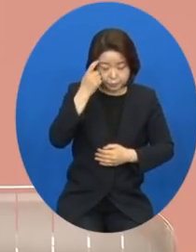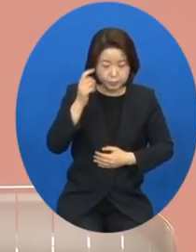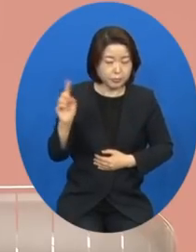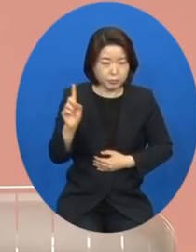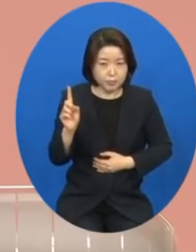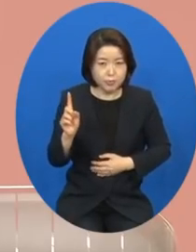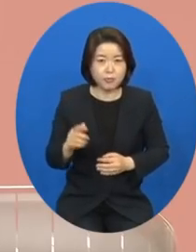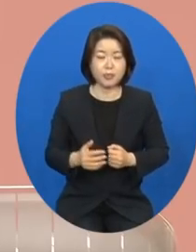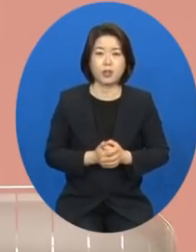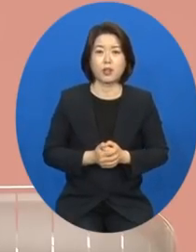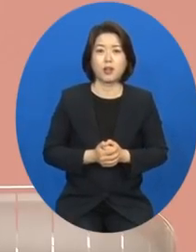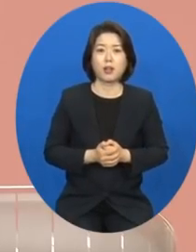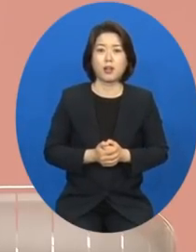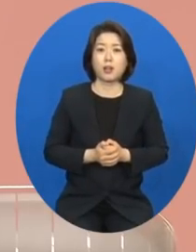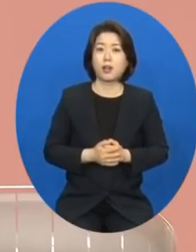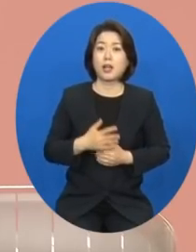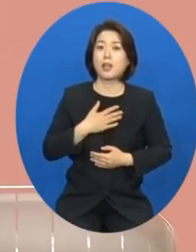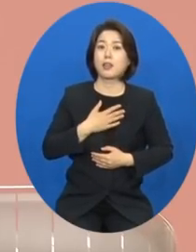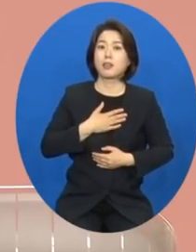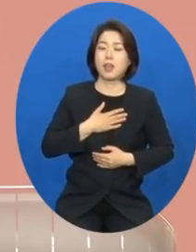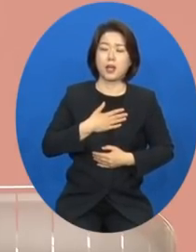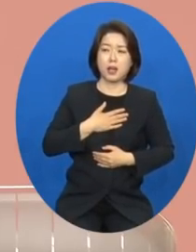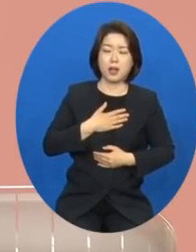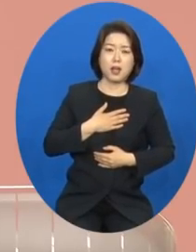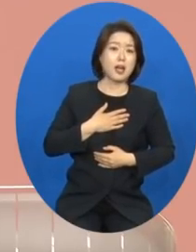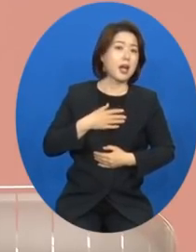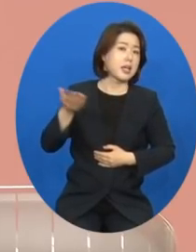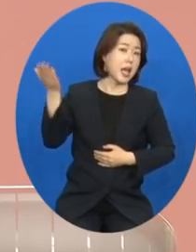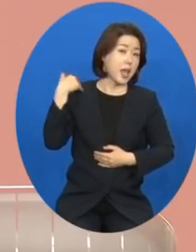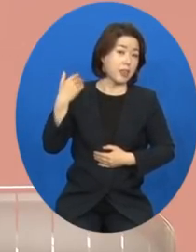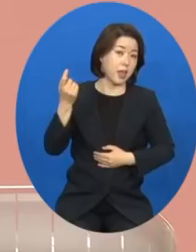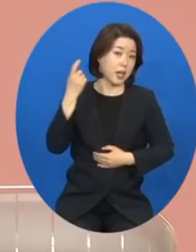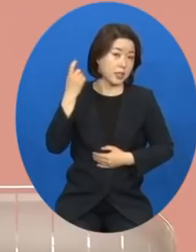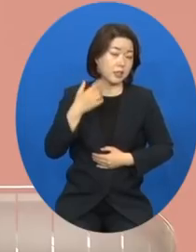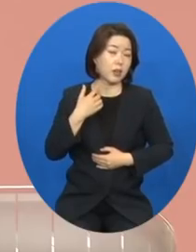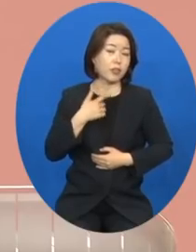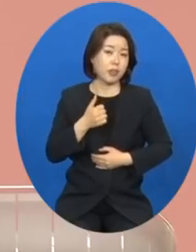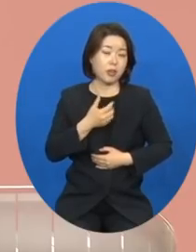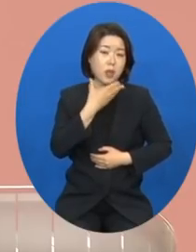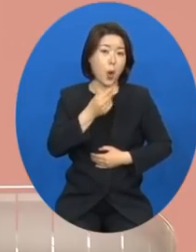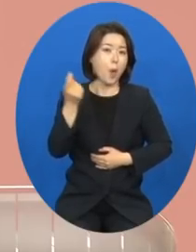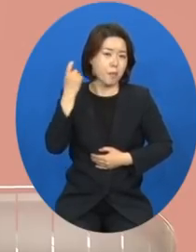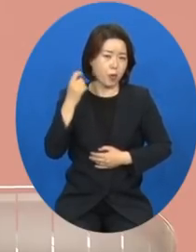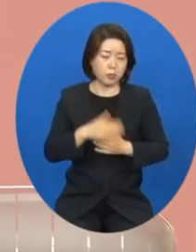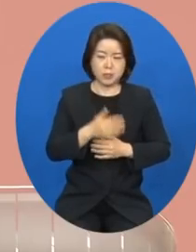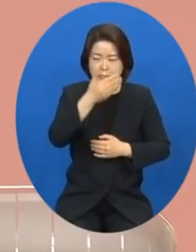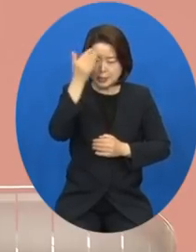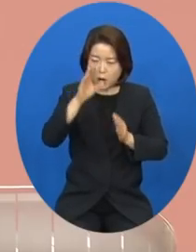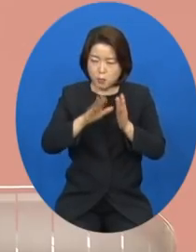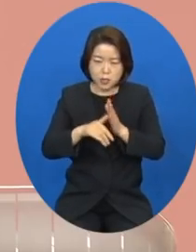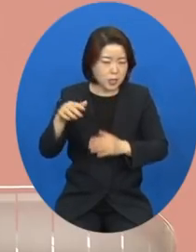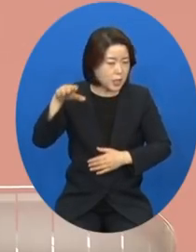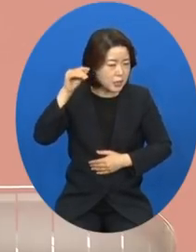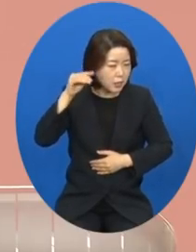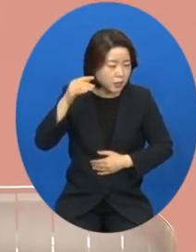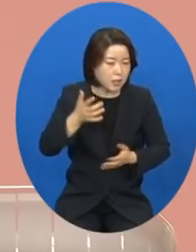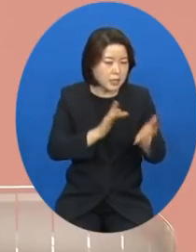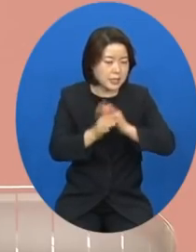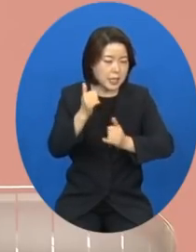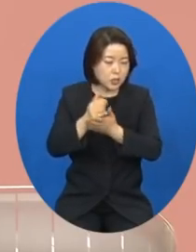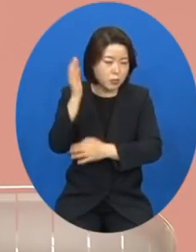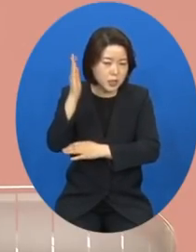거예요 자기가 들었던 복음 젊은 써레 들었던 예수님 이야기가 생각이 났어요